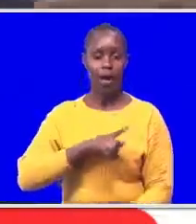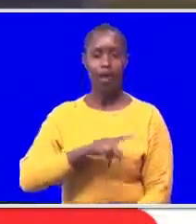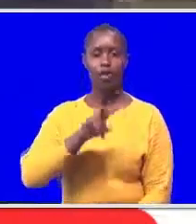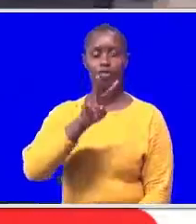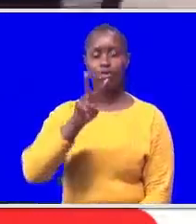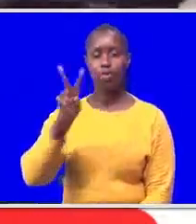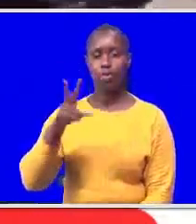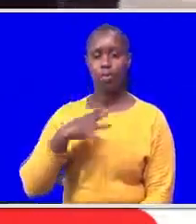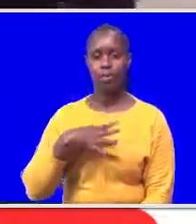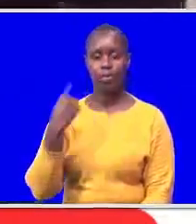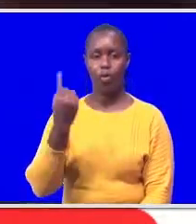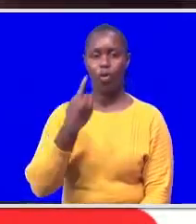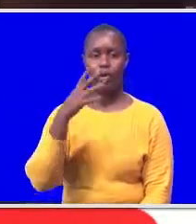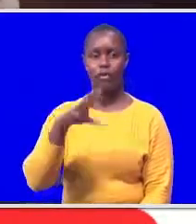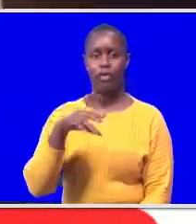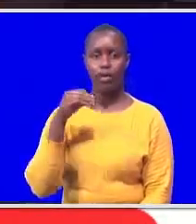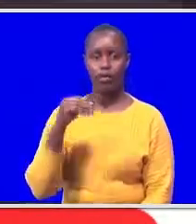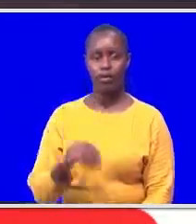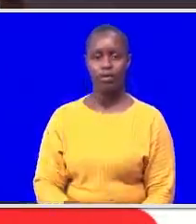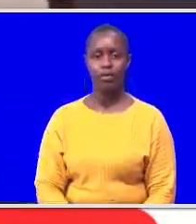pekee.